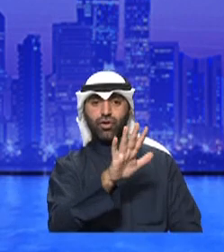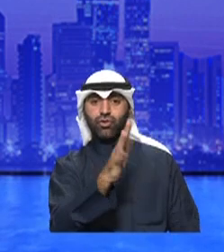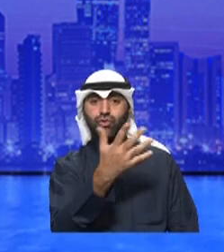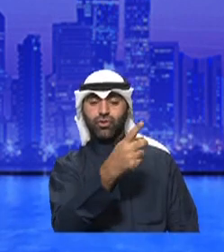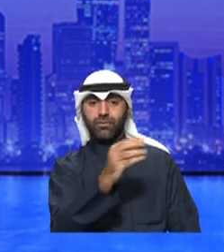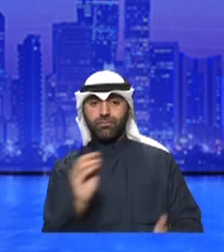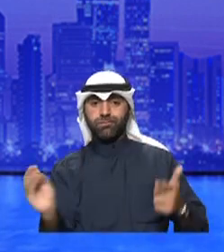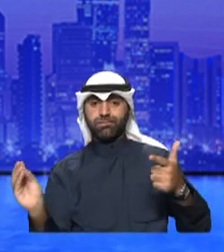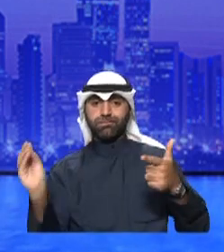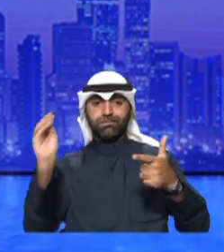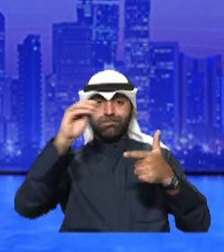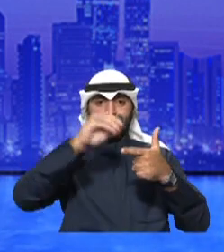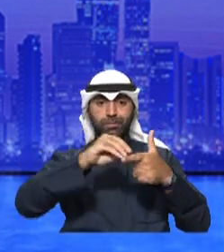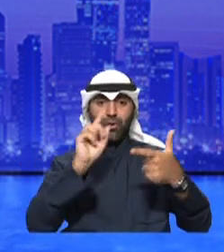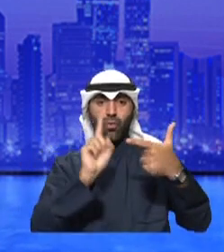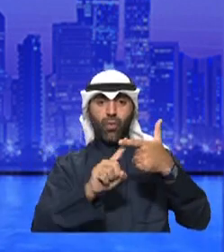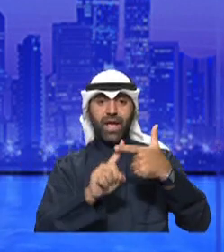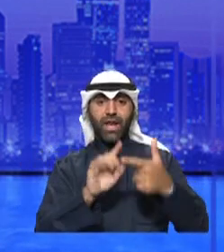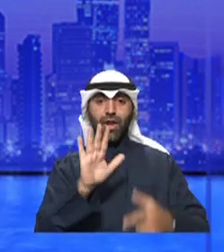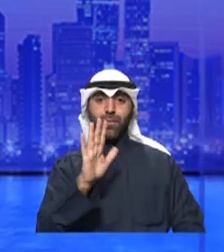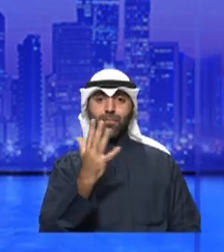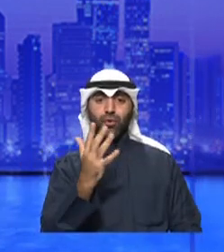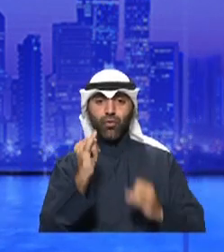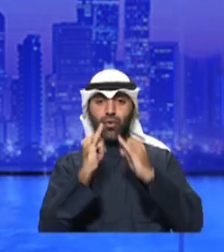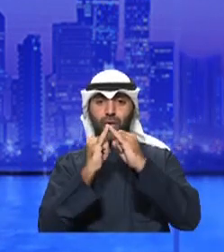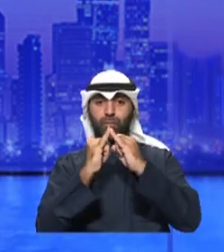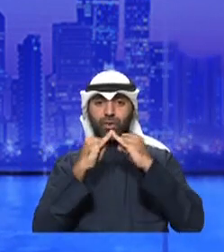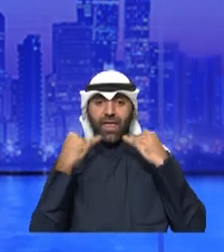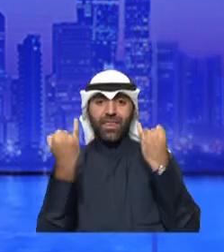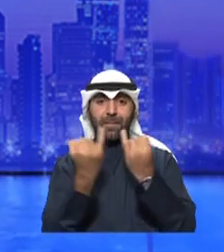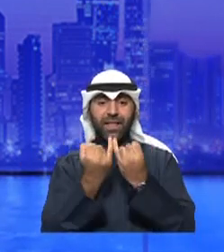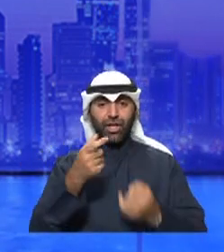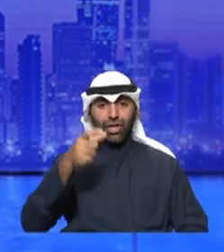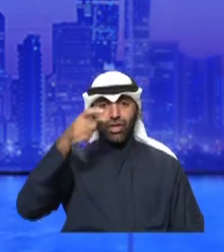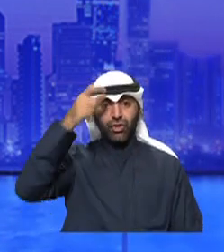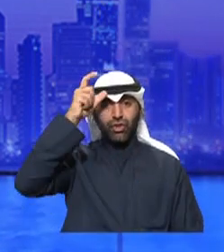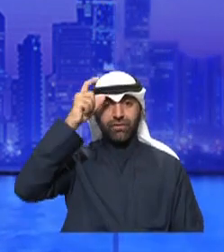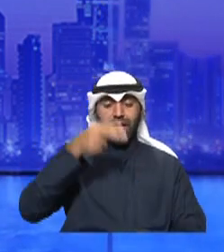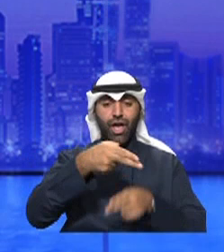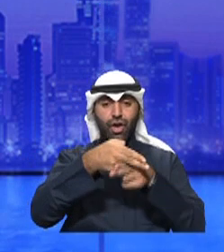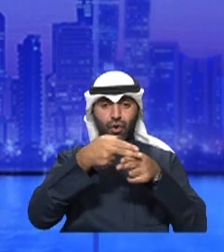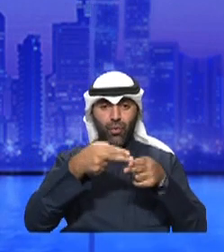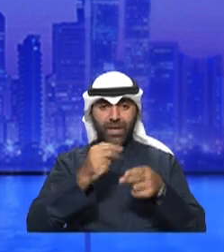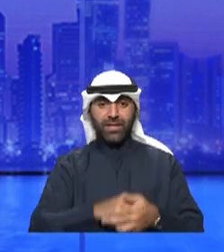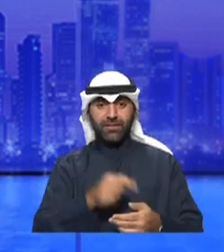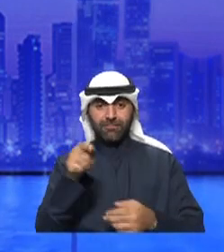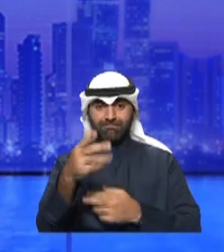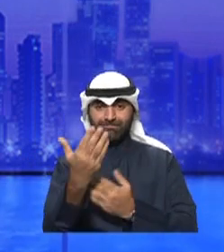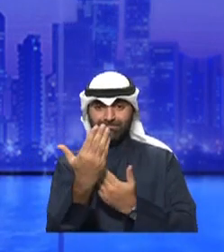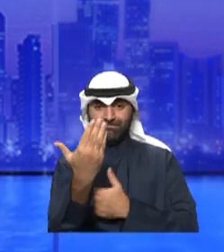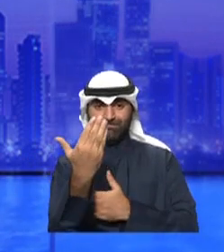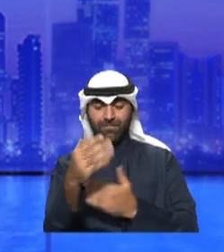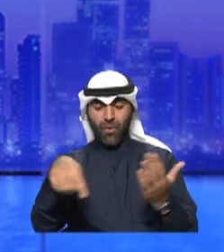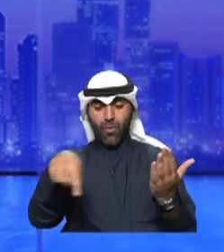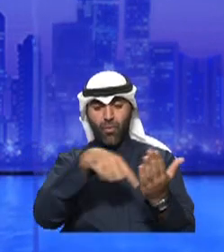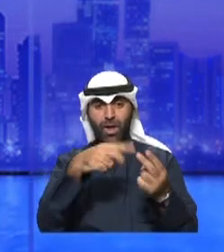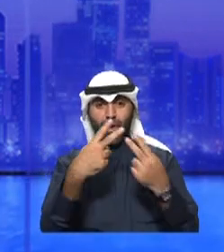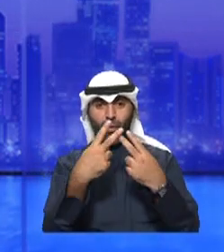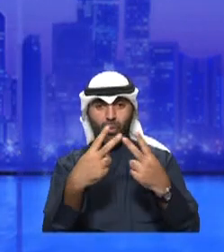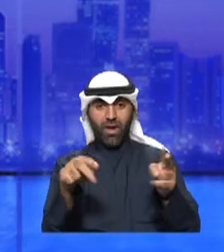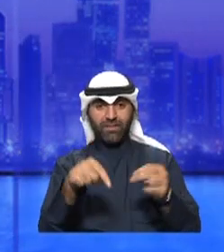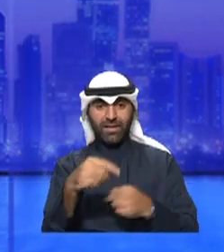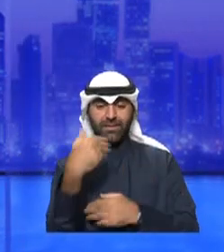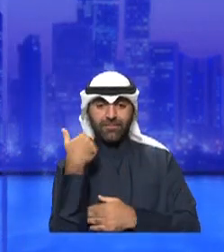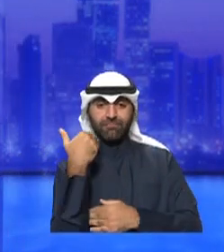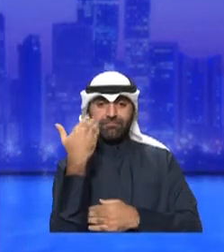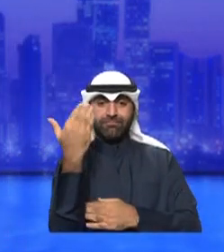رفع مشروعي مرسومين الى سمو نائب الامير وولي العهد حفظه الله ومن جانب الاخر قرر مجلس الوزراء تكليف